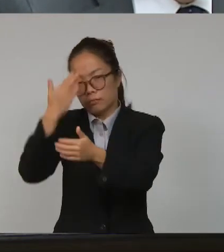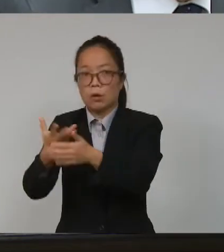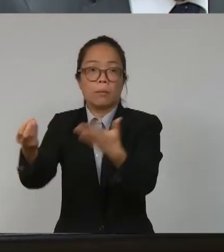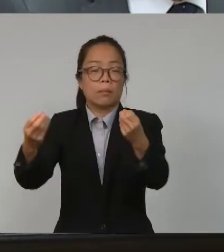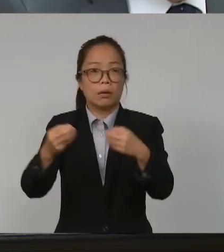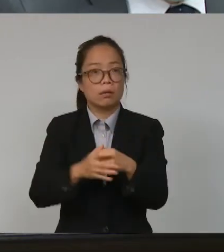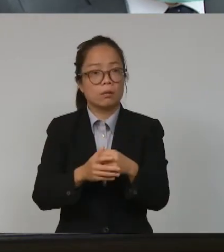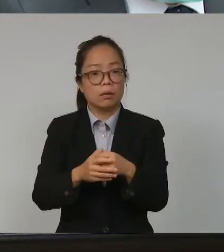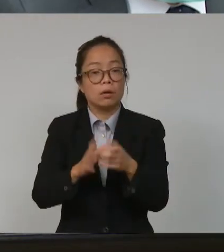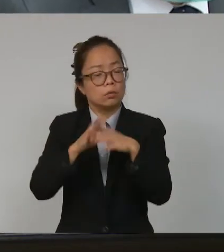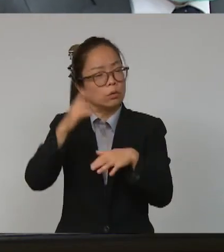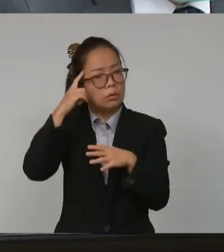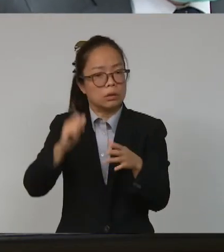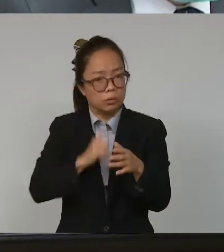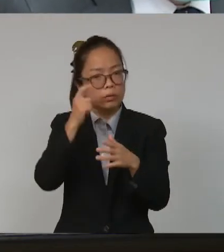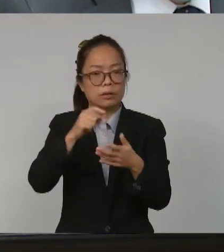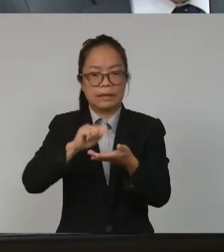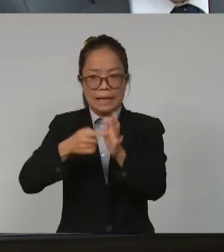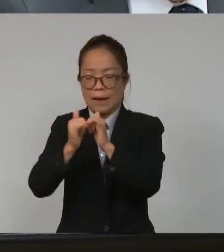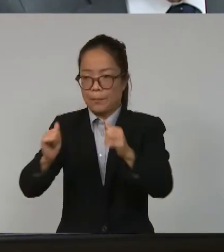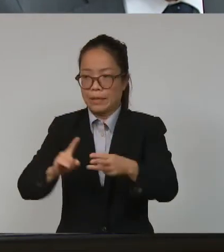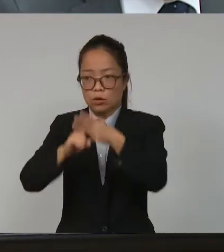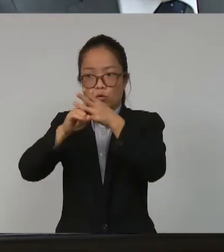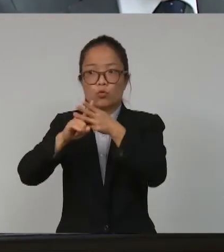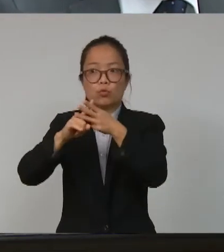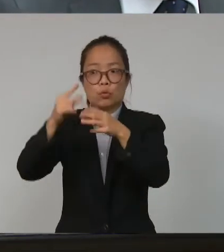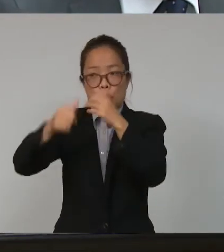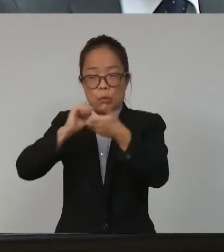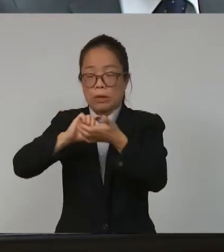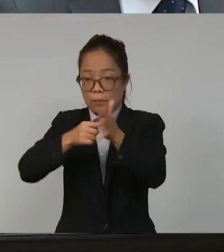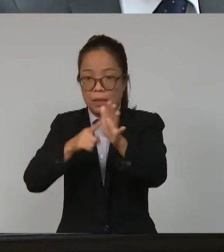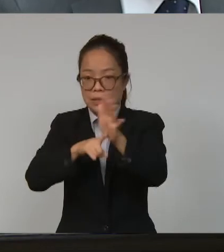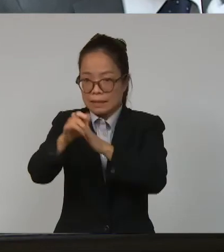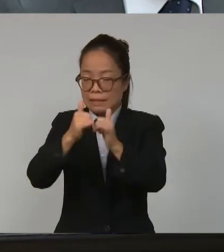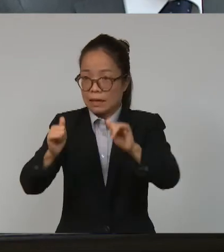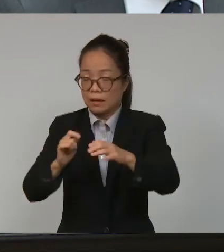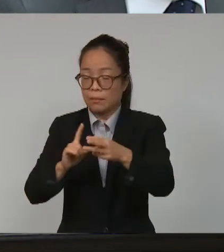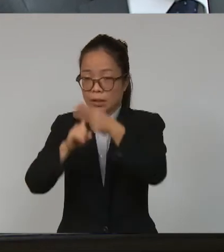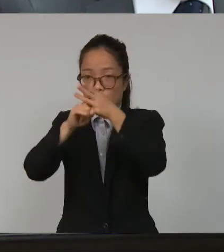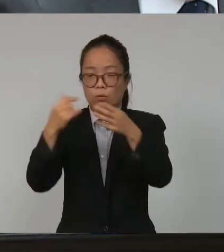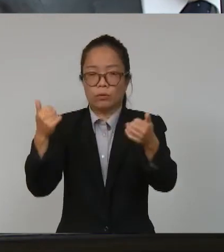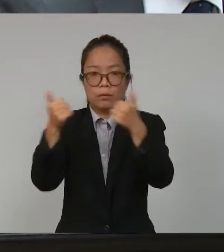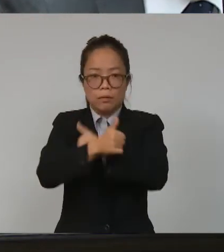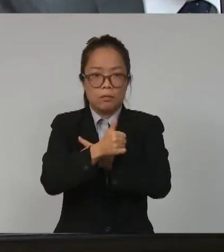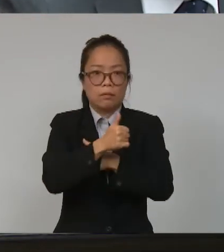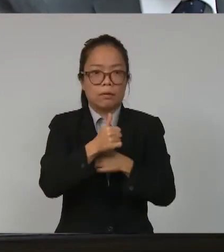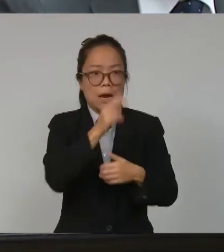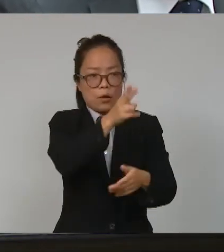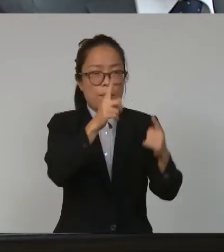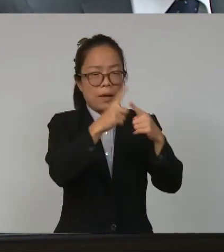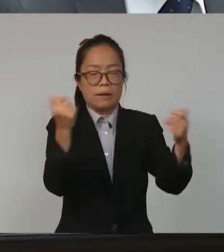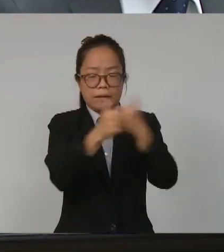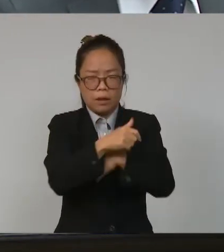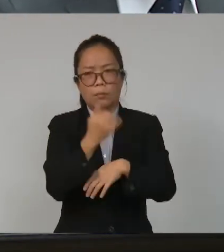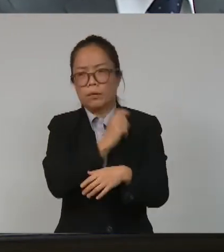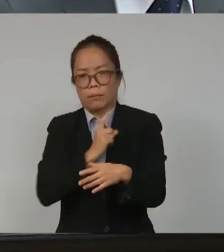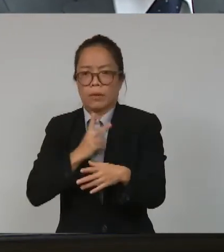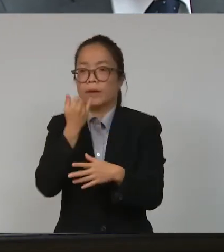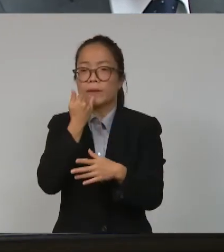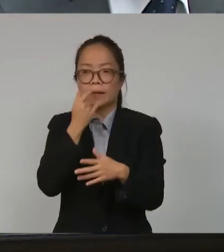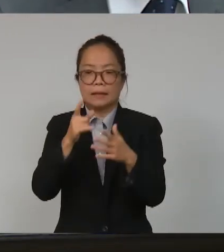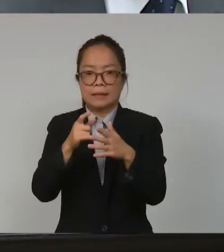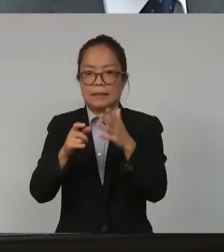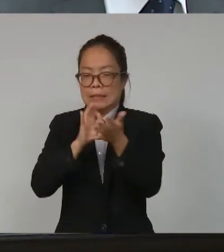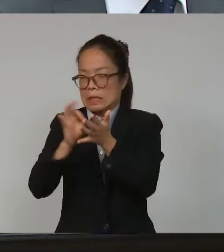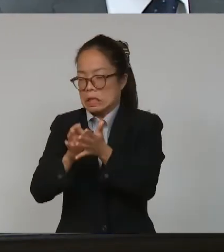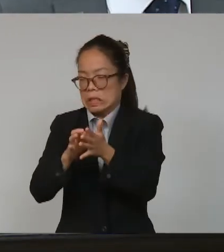呢，真的我们要体现民主制度的话，直接民主加上代议制度，我们在用最少的成本、最简短的一